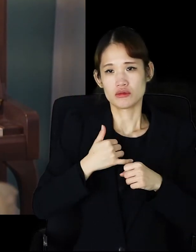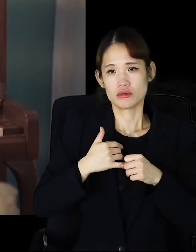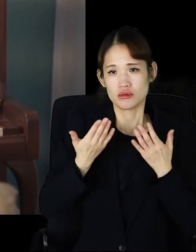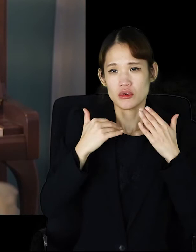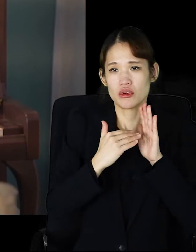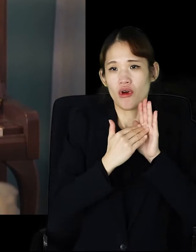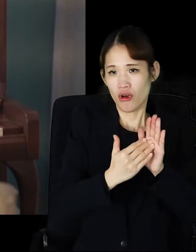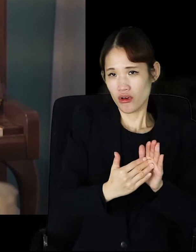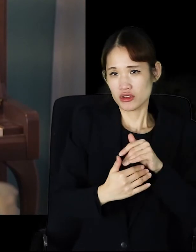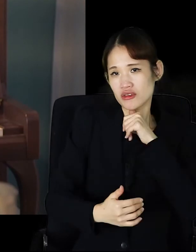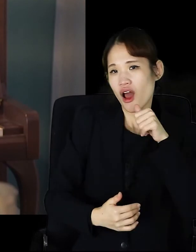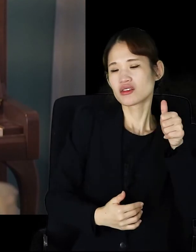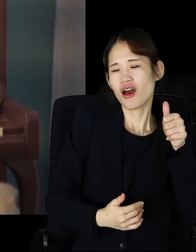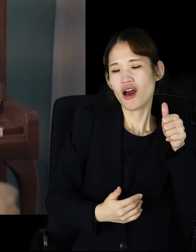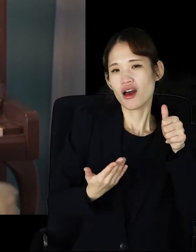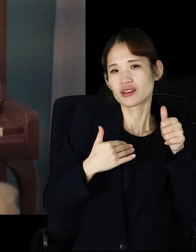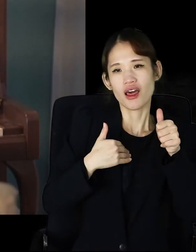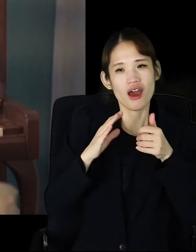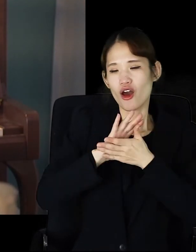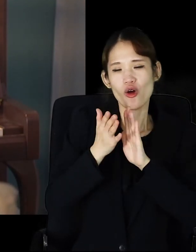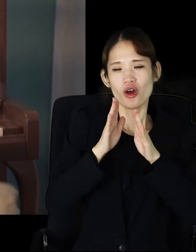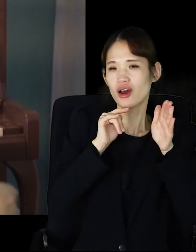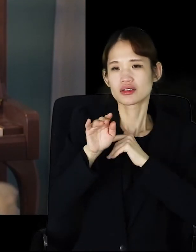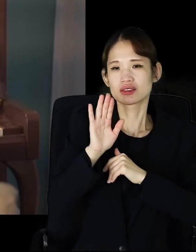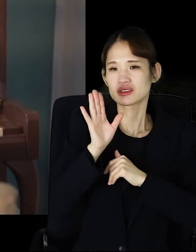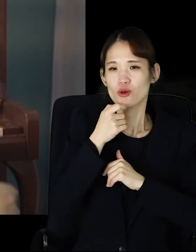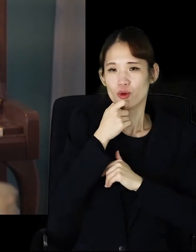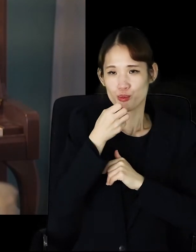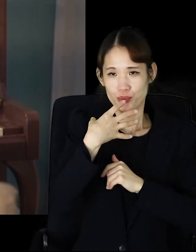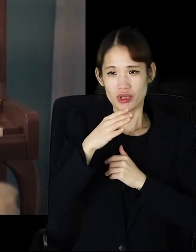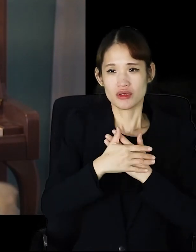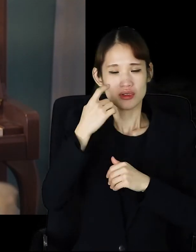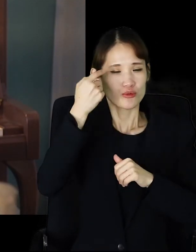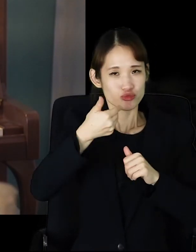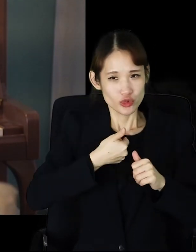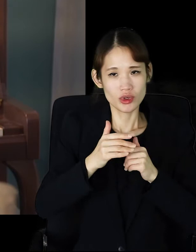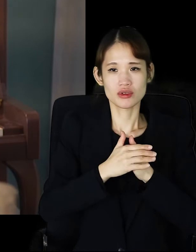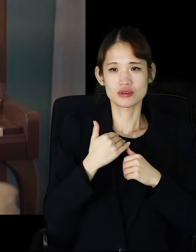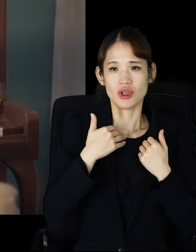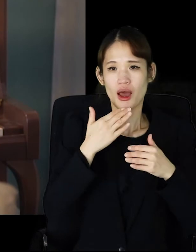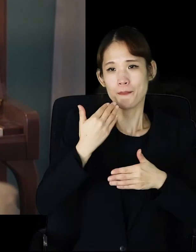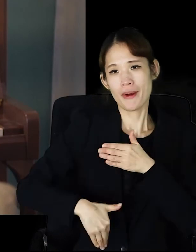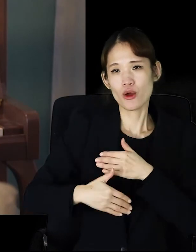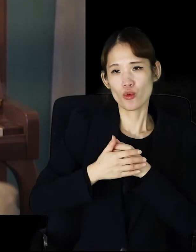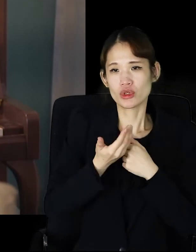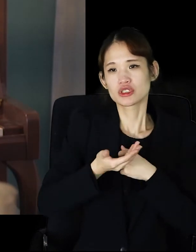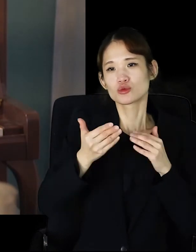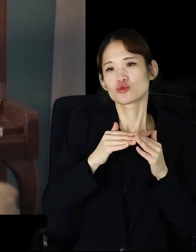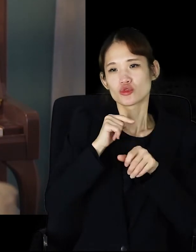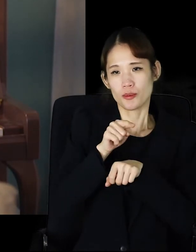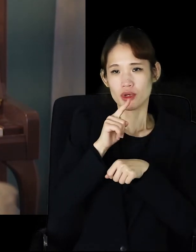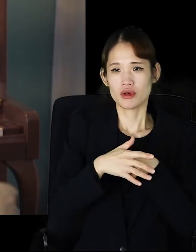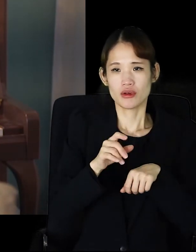등교 거부를 했대요. 제가 5살인데 오. 안 갈래, 엄마 안 갈래, 싫어 이렇게 해가지고 왜 그러냐 물어봤더니 쌤이 날 빼고 이동 수업을 했다라고